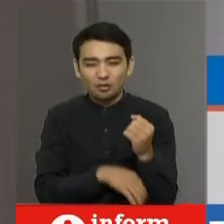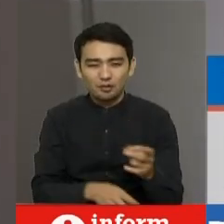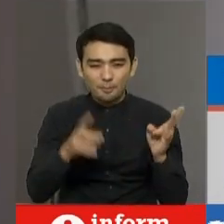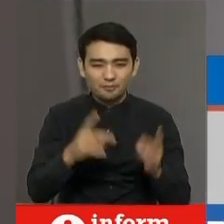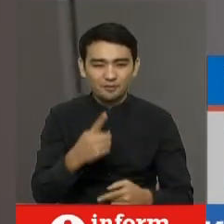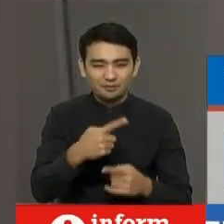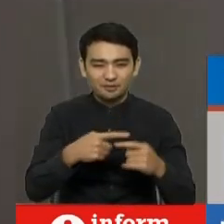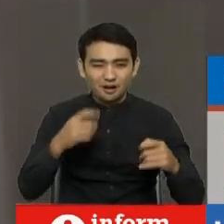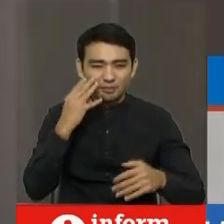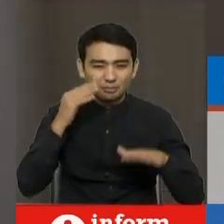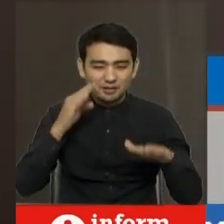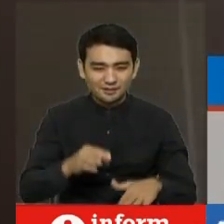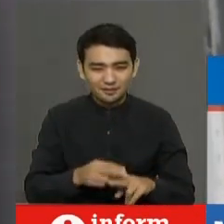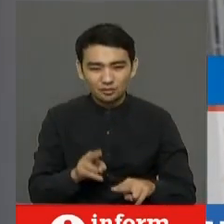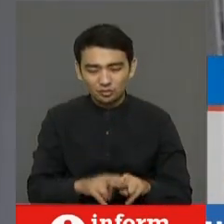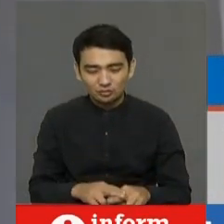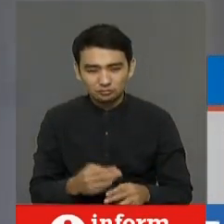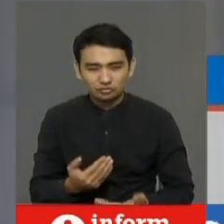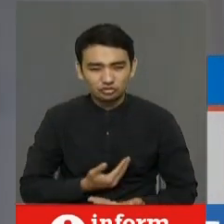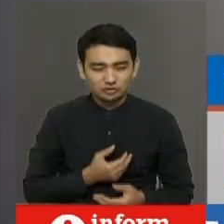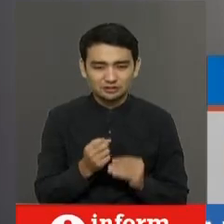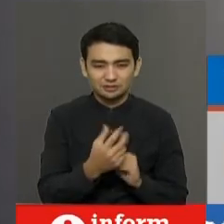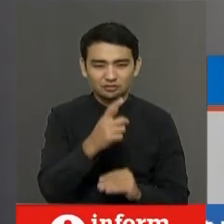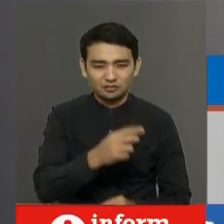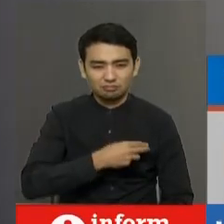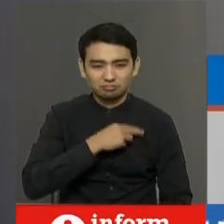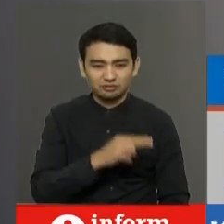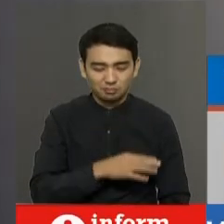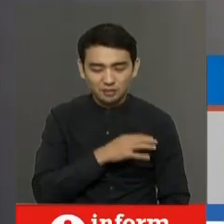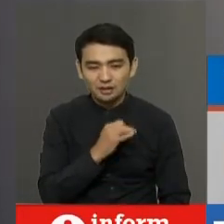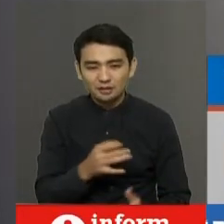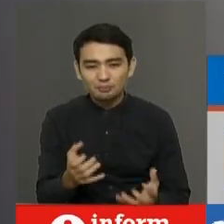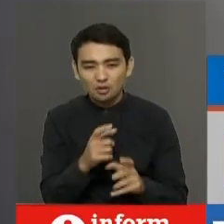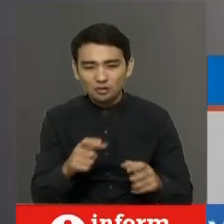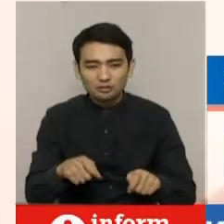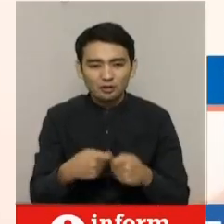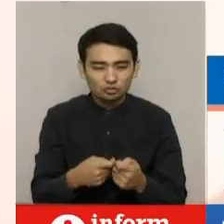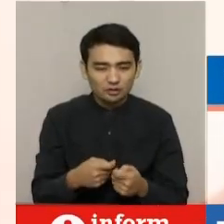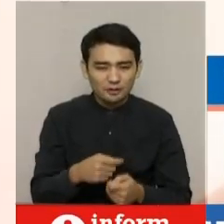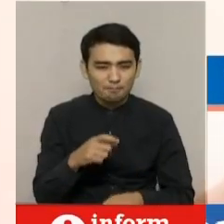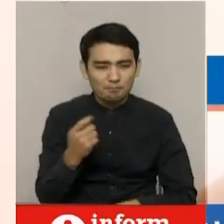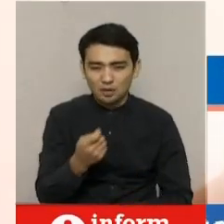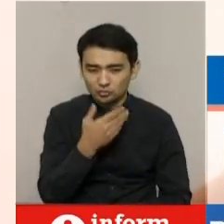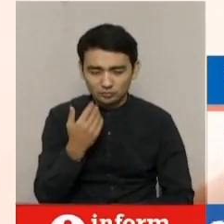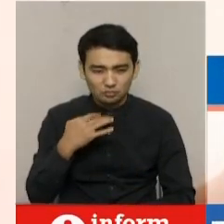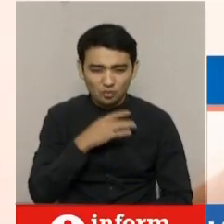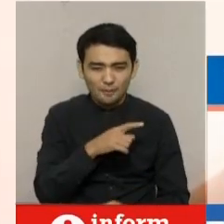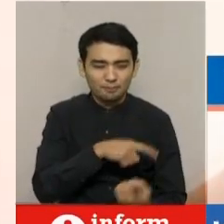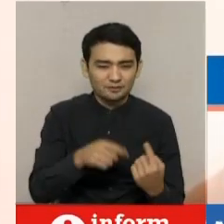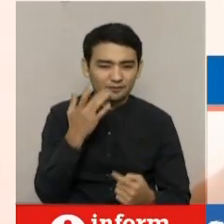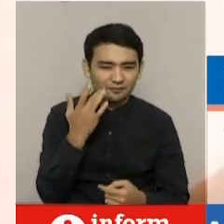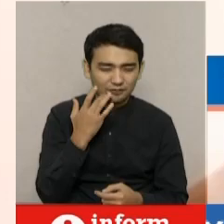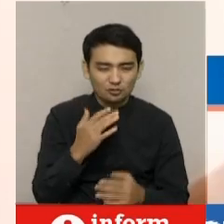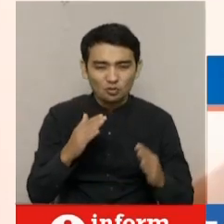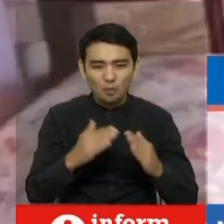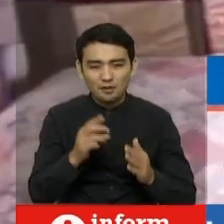из хостелов Алматы, которая унесла жизни 13 человек. Спасатели отмечают, нарушений выявлено немало. Бизнес часто размещается в